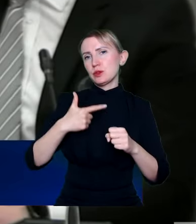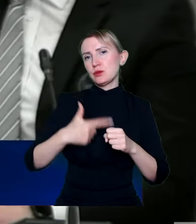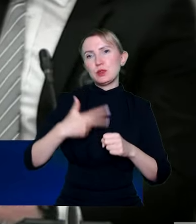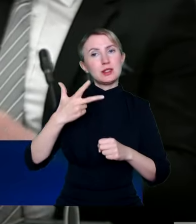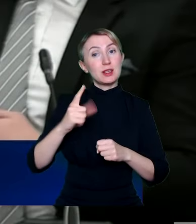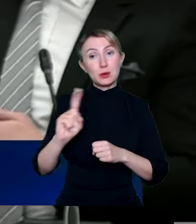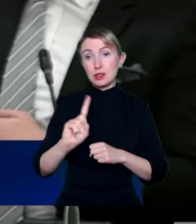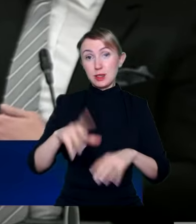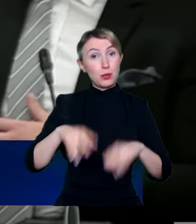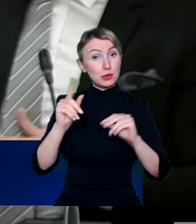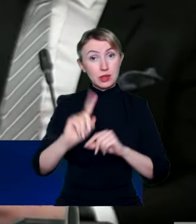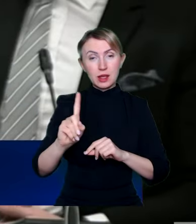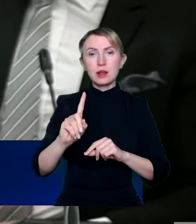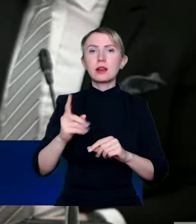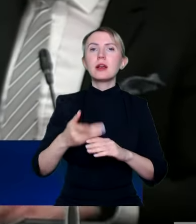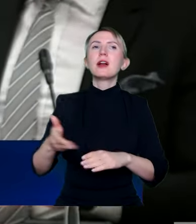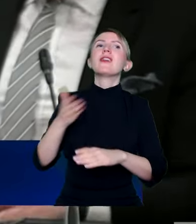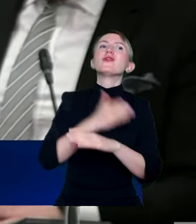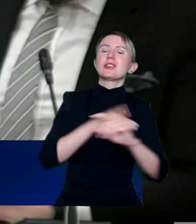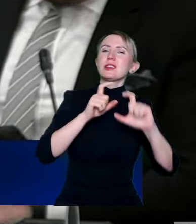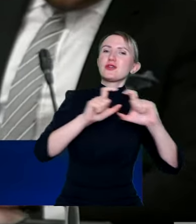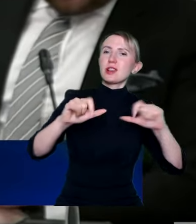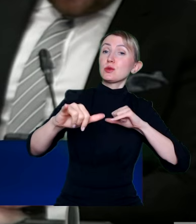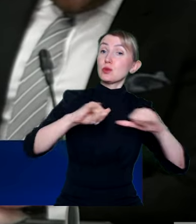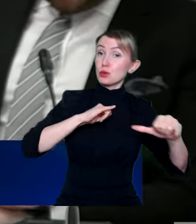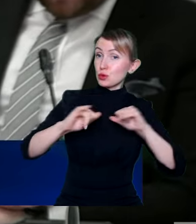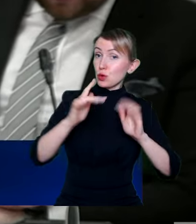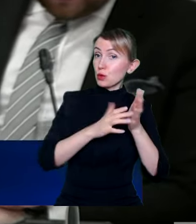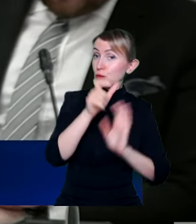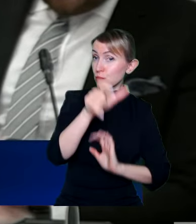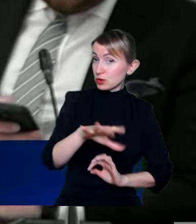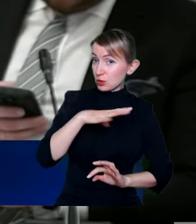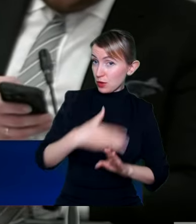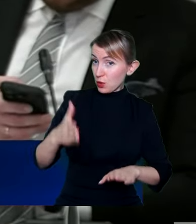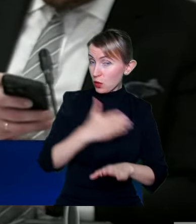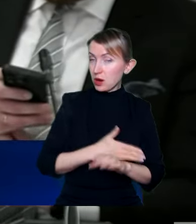2023, tylko są też mruczne czasy rządów Donalda Tuska.